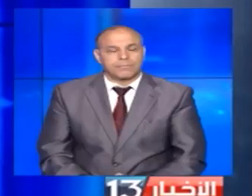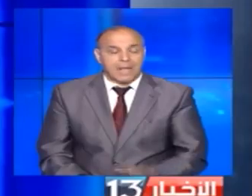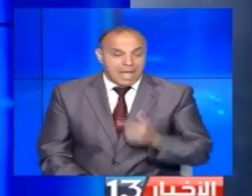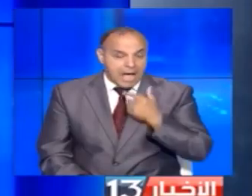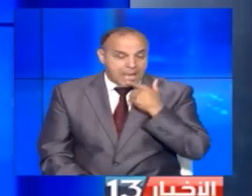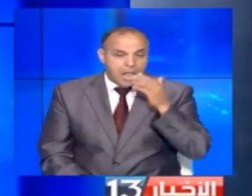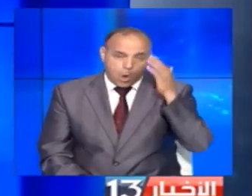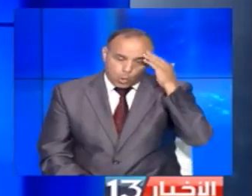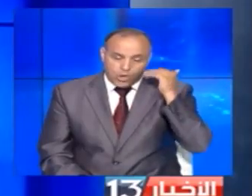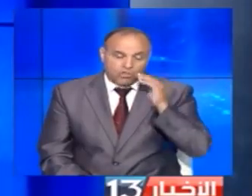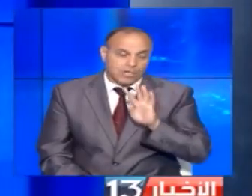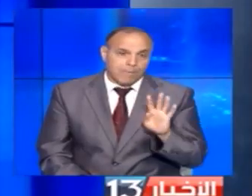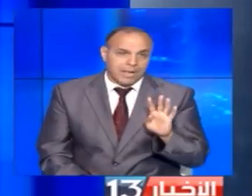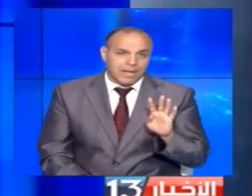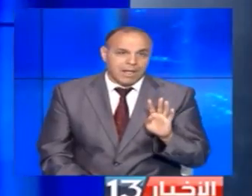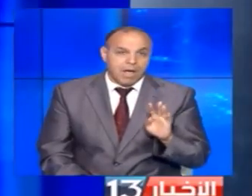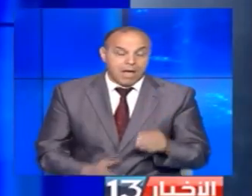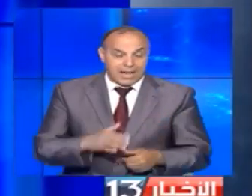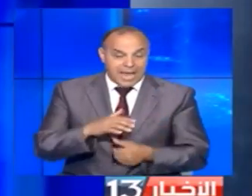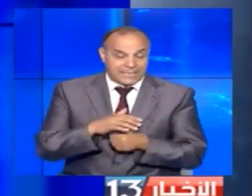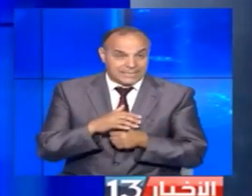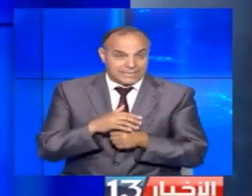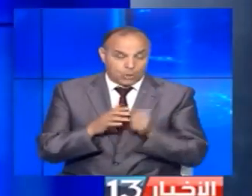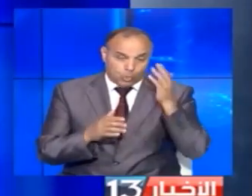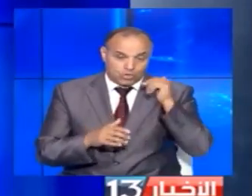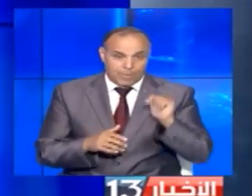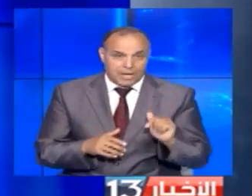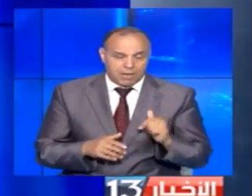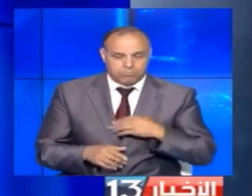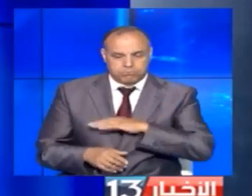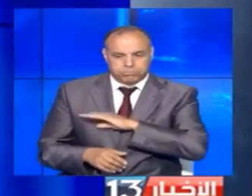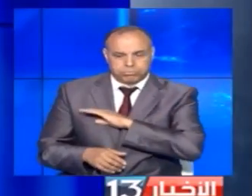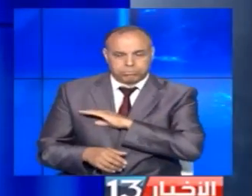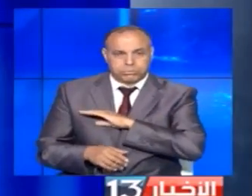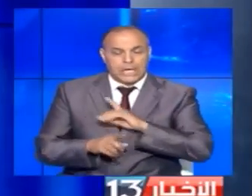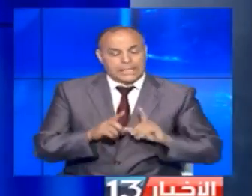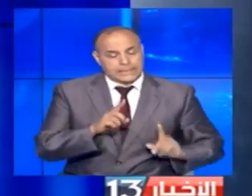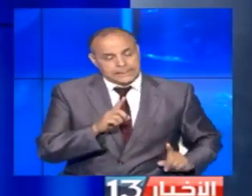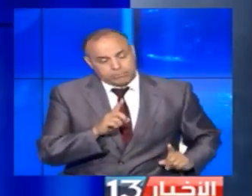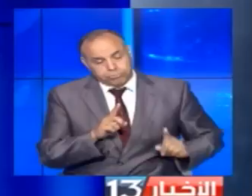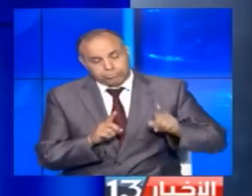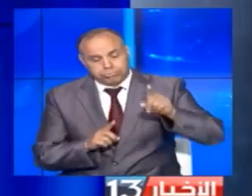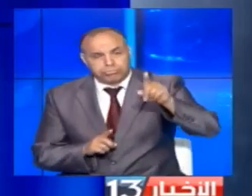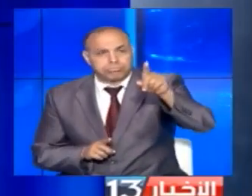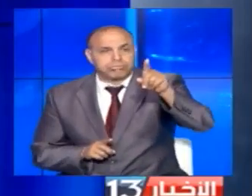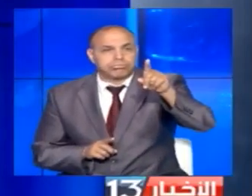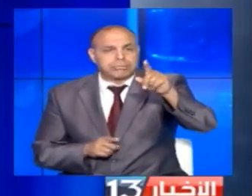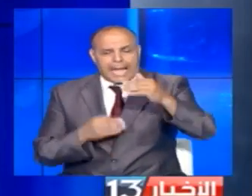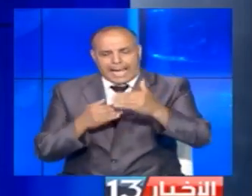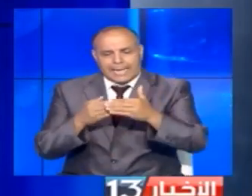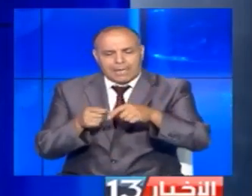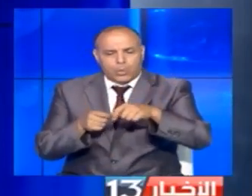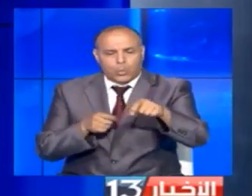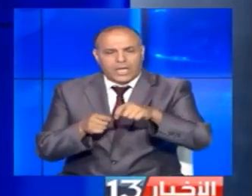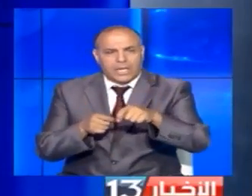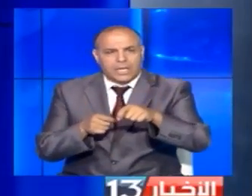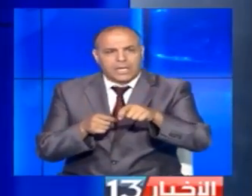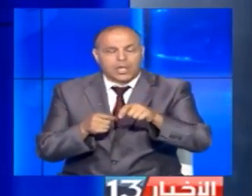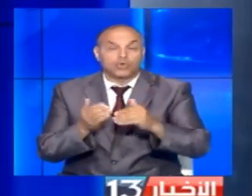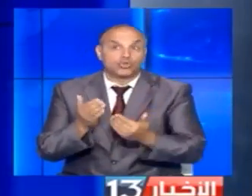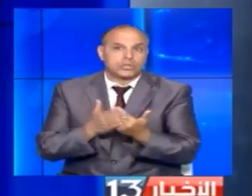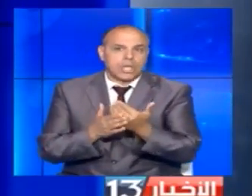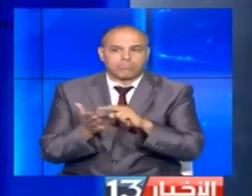أعلنت كوريا الشمالية أن الزعيم كيم يونغ أون أشرف على إطلاق صواريخ باليستية قصيرة المدى طورت